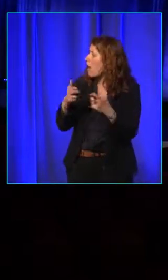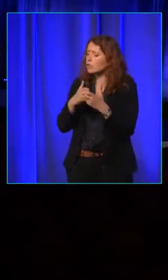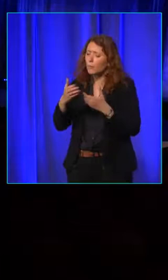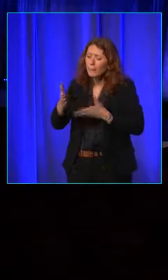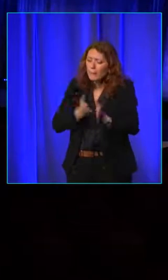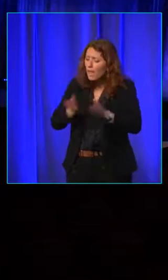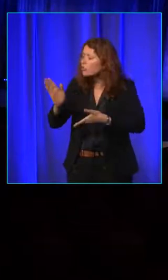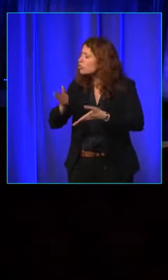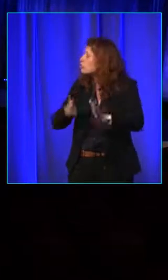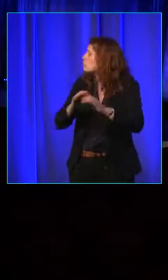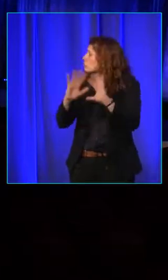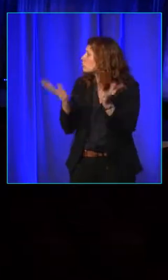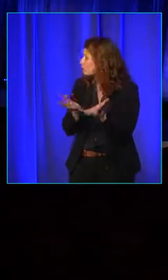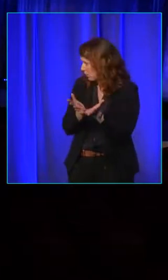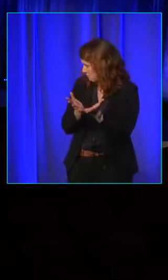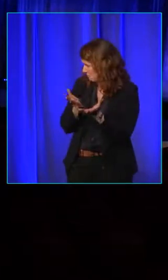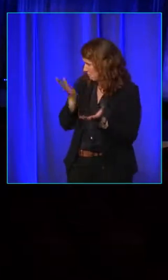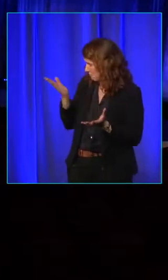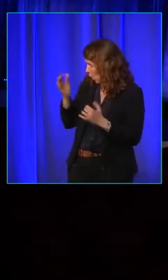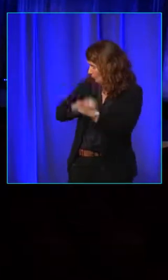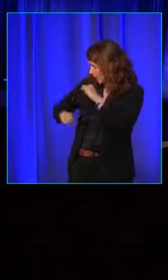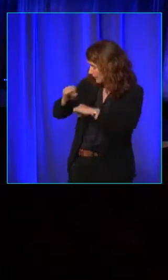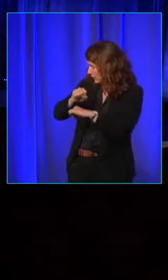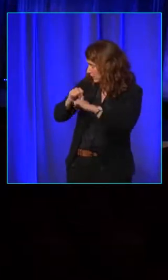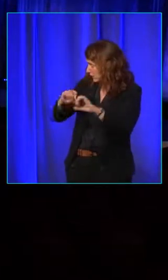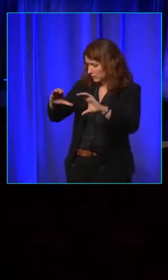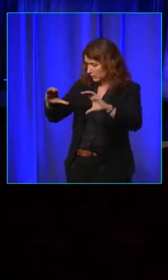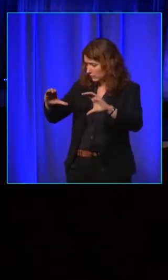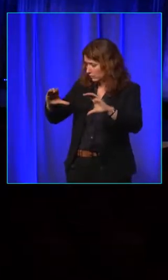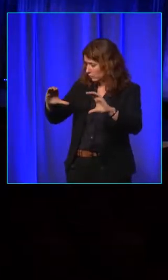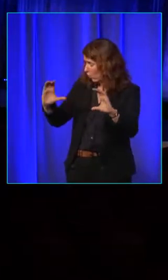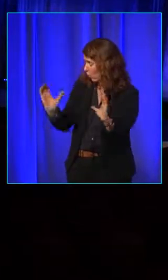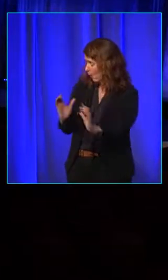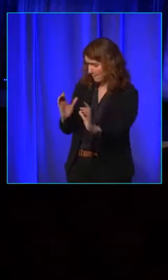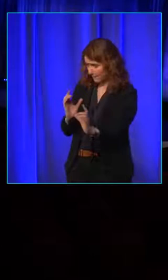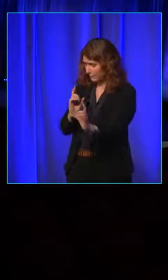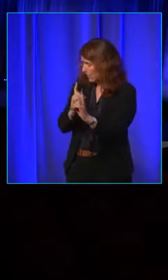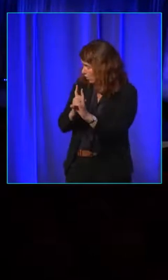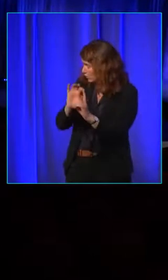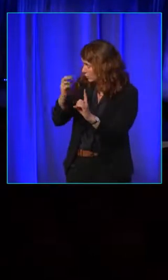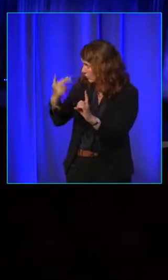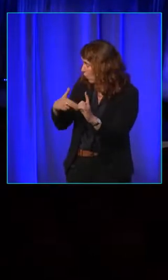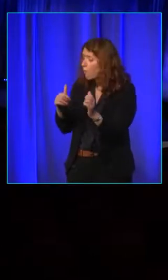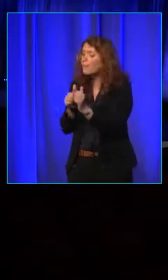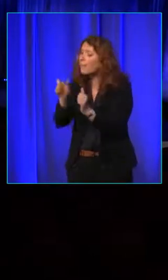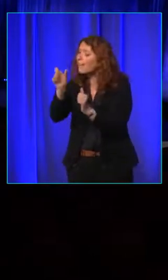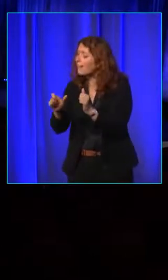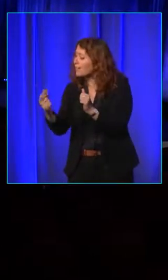etc., est-ce qu'il y a des séances collectives qui se font avec le partenaire et si oui, comment ?